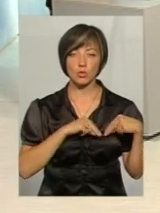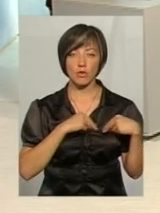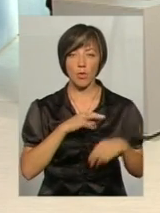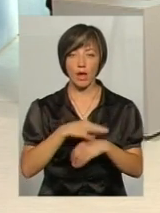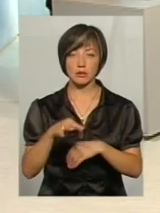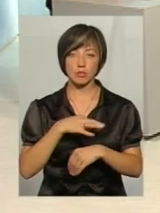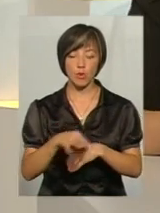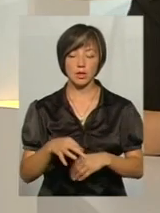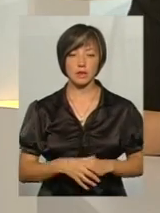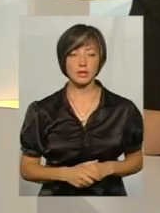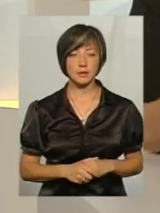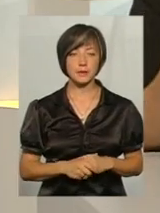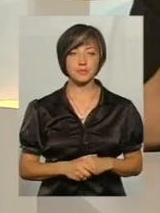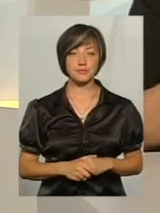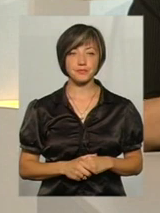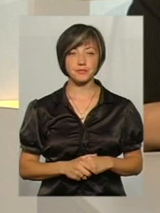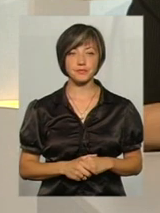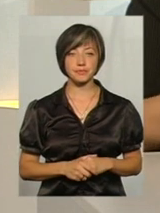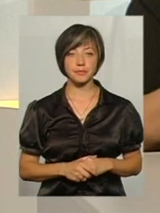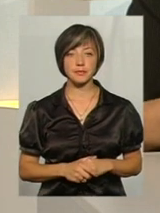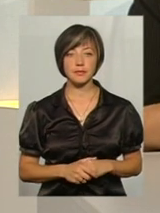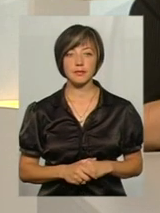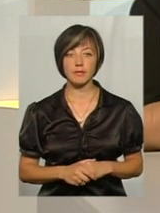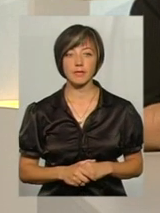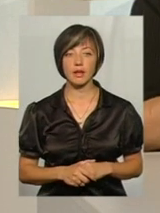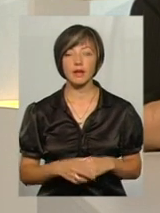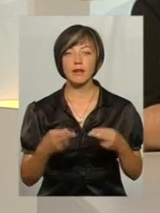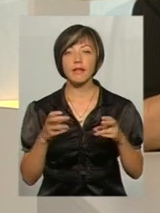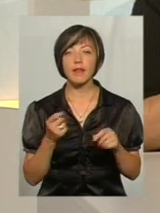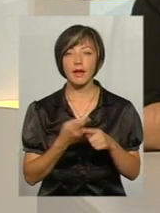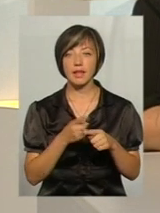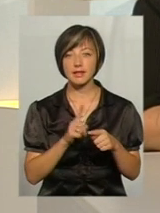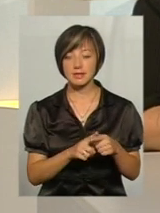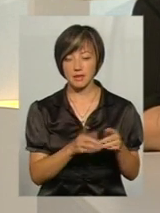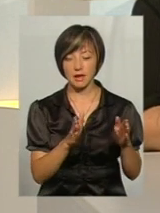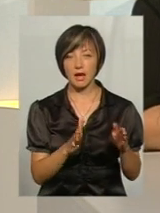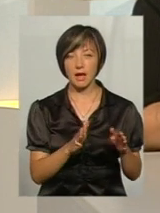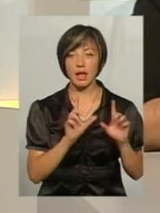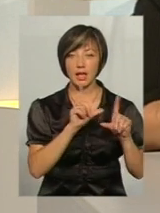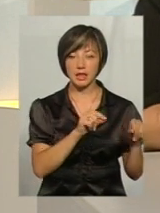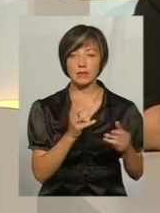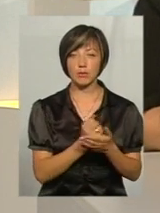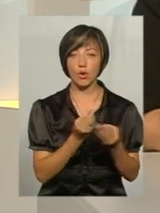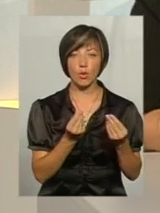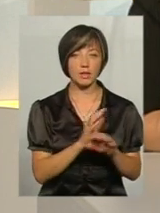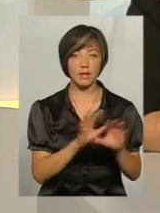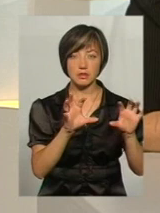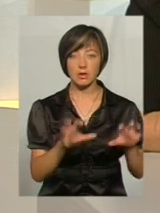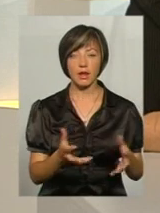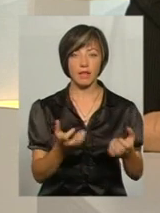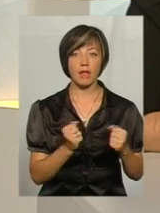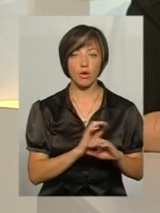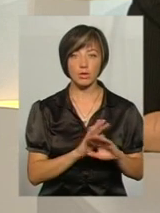експлуатації. А де оця межа, коли людина їде заробляти гроші нелегально, так, і вона не